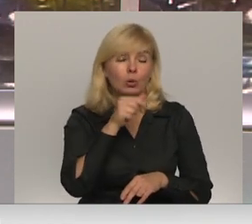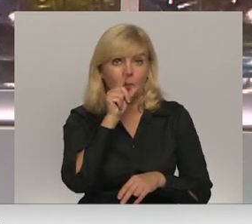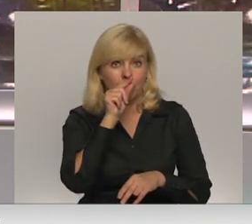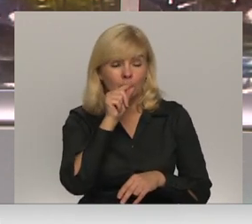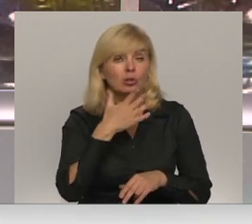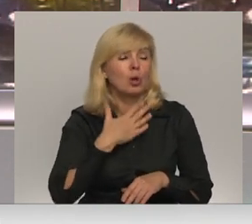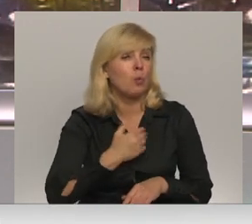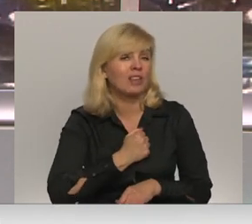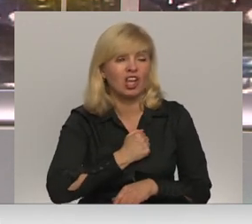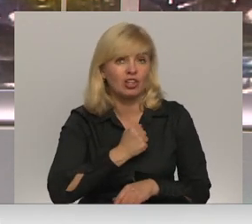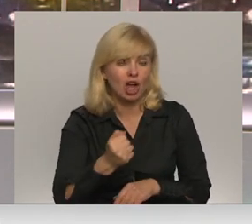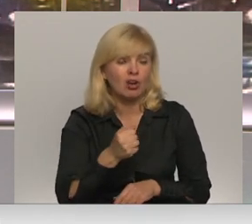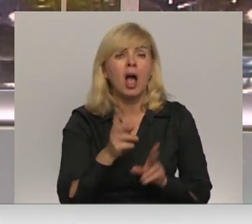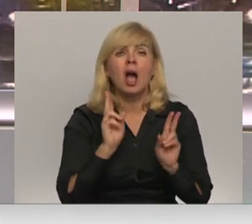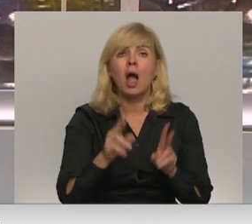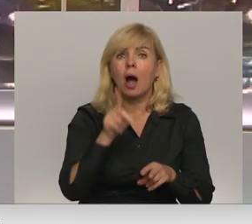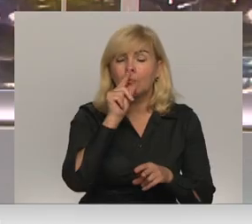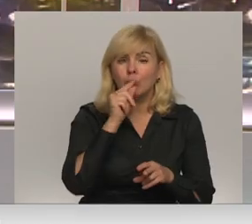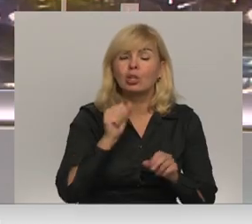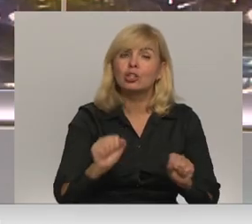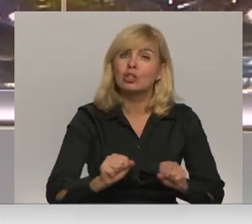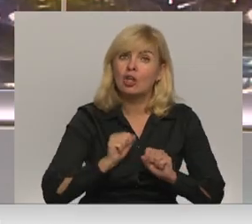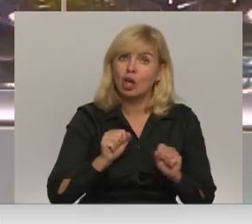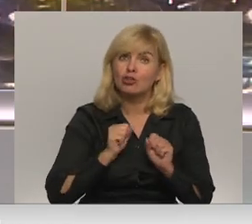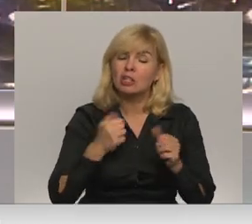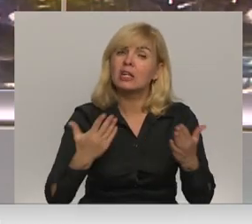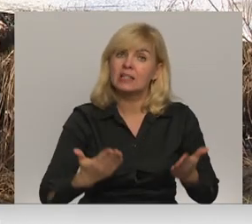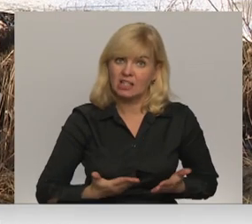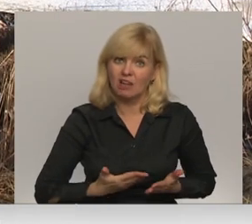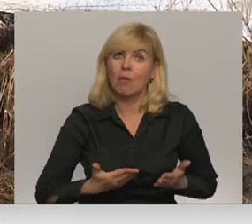gana bargs. Kā putni cenšas izdzīvot? Stāsta Zandozo Balodi.